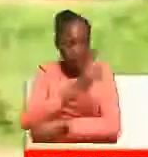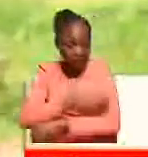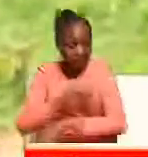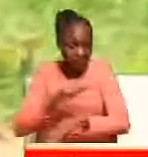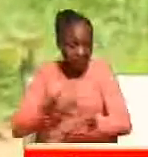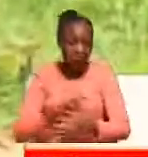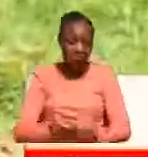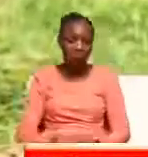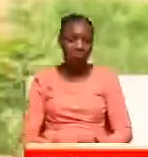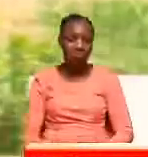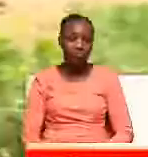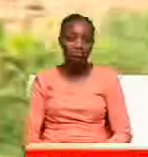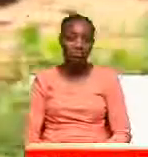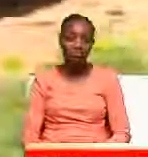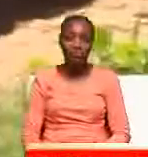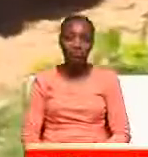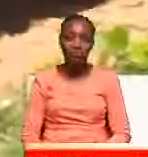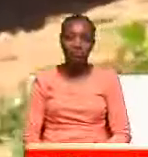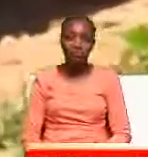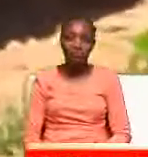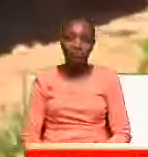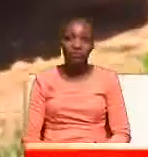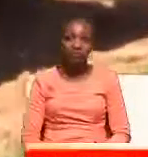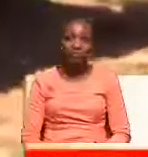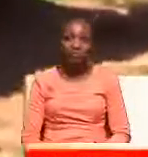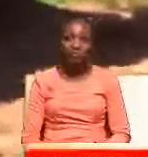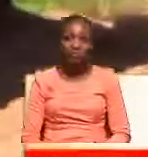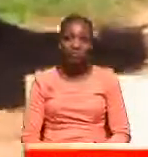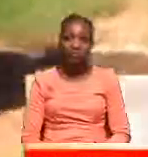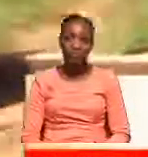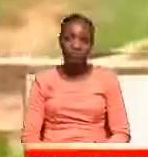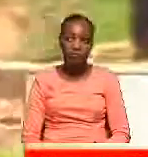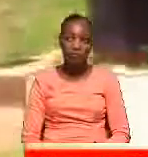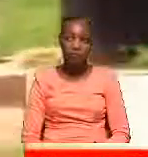Sostin, TV47, Bungoma.